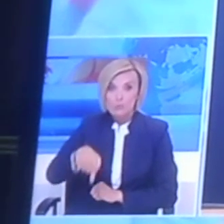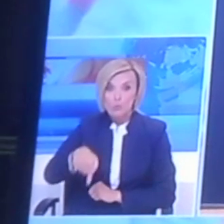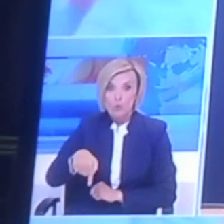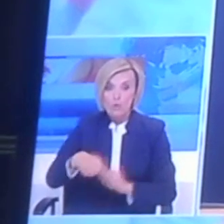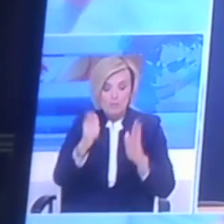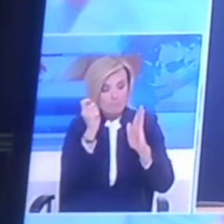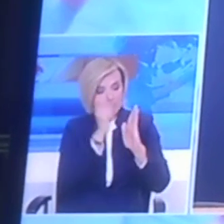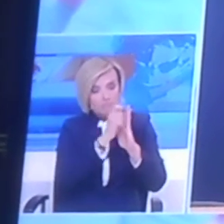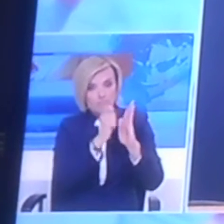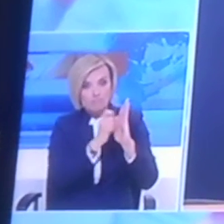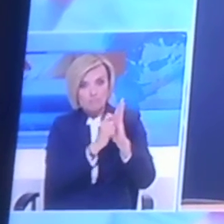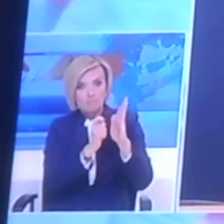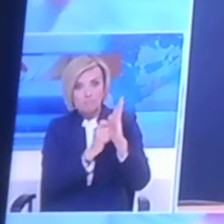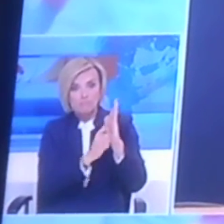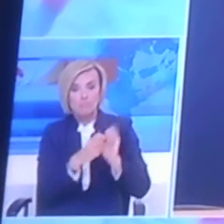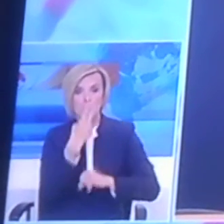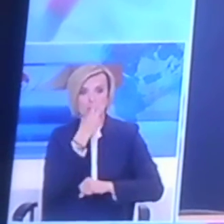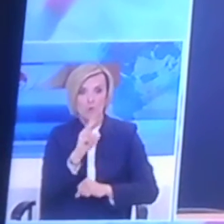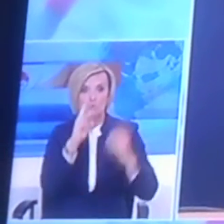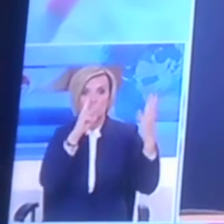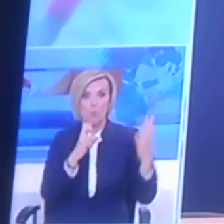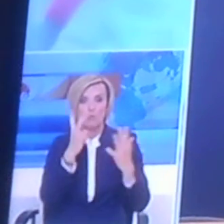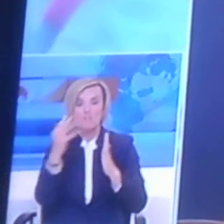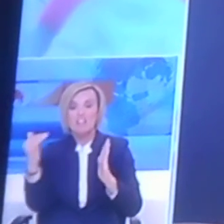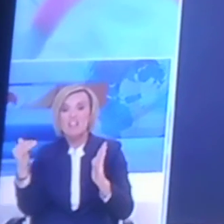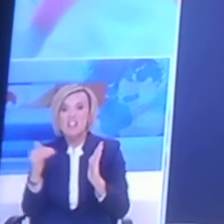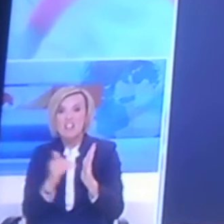περισσότερα από 287.000 κρούσματα του νέου κορονοϊού.